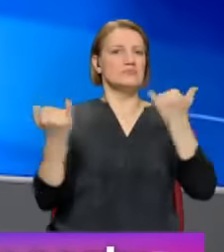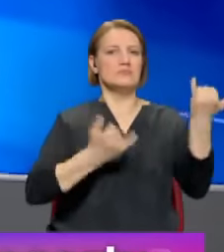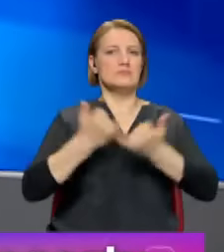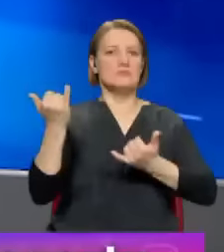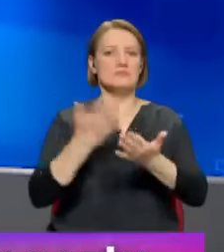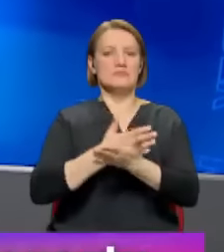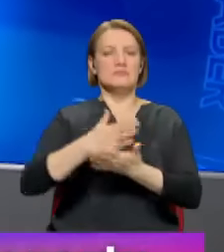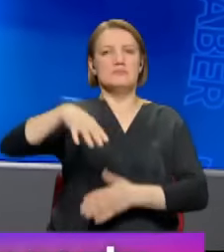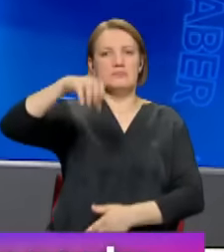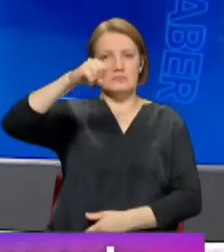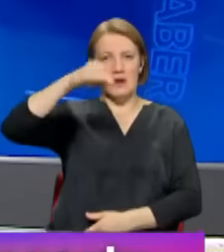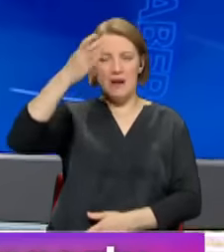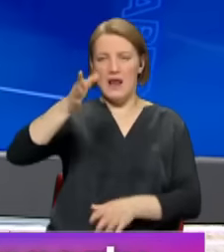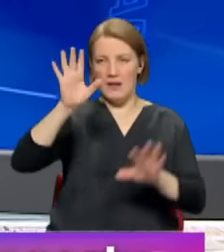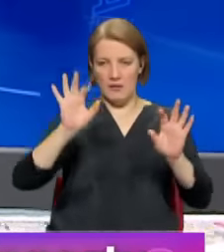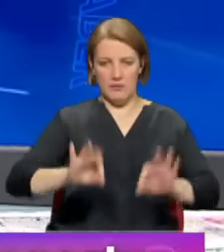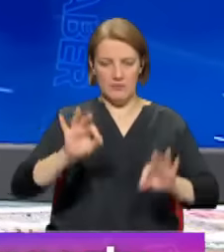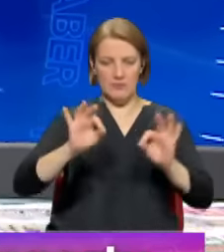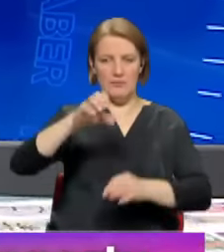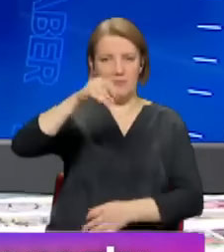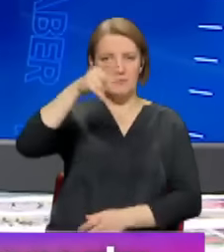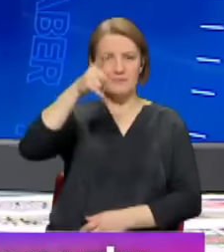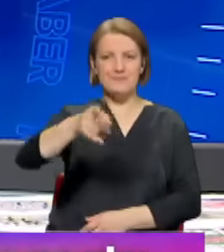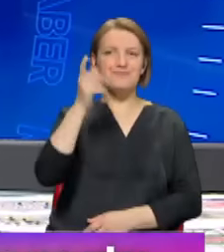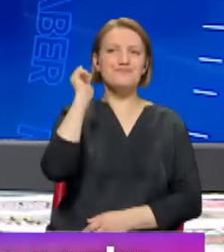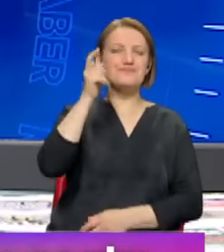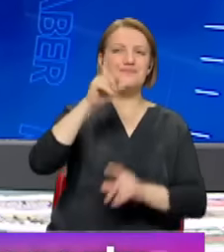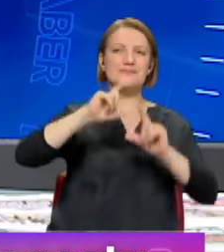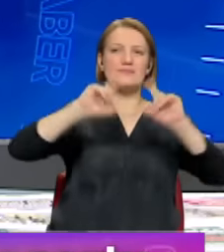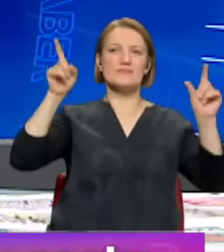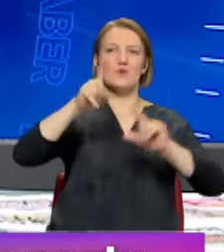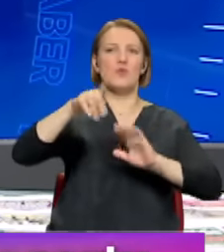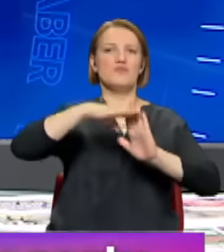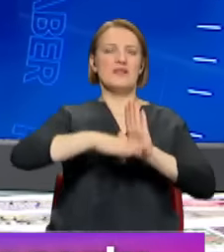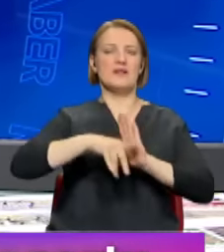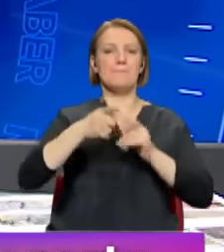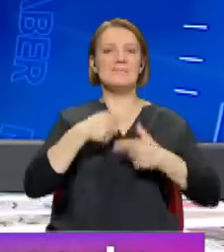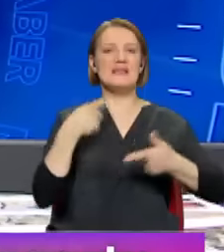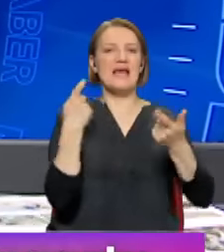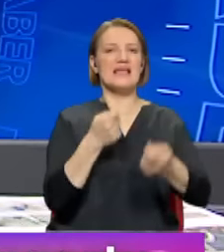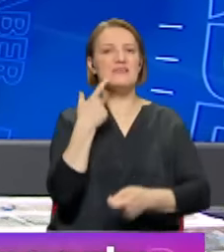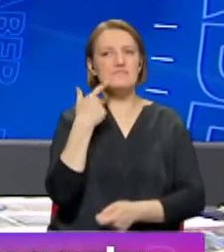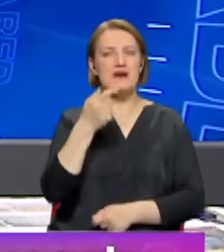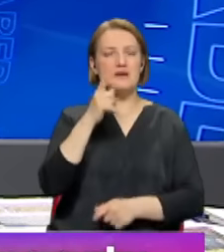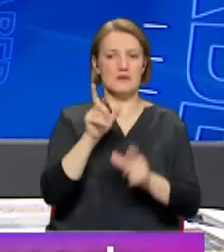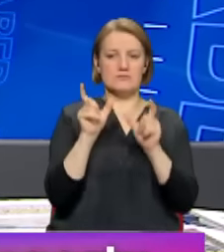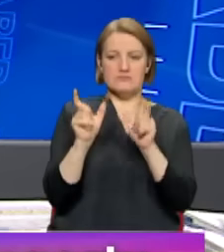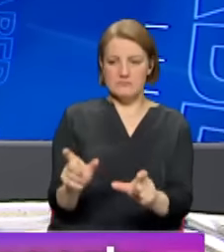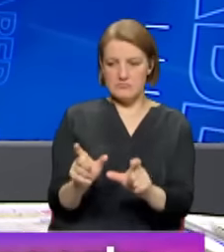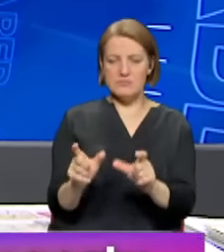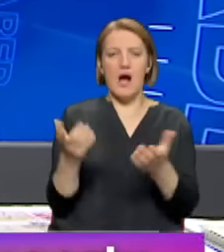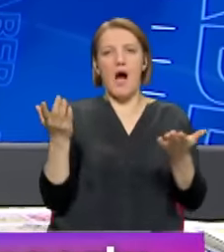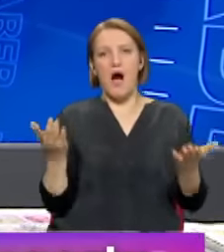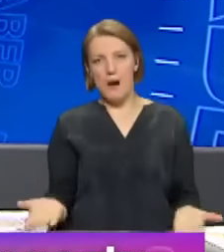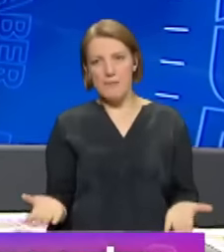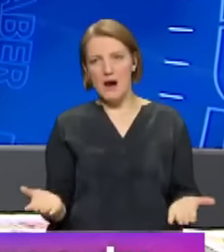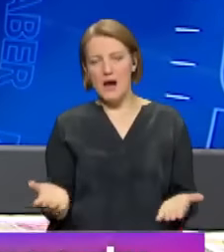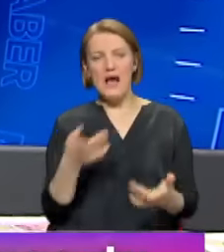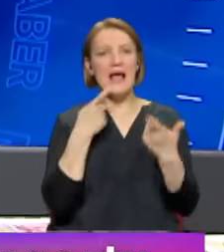ediyor. AK Parti, hem de AK Parti sloganlı o müfredat. Milli Eğitim Bakanı savunuyor ama